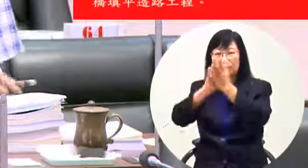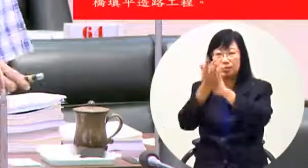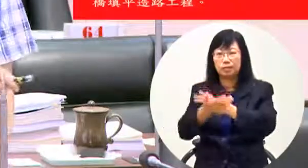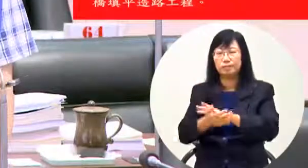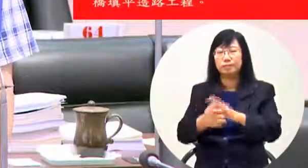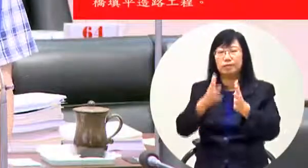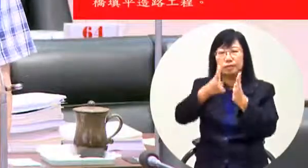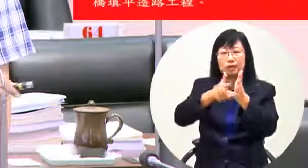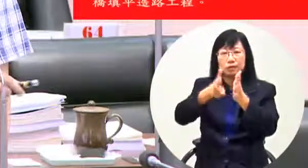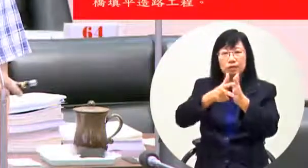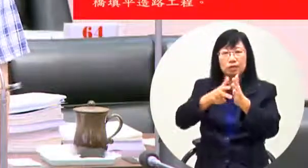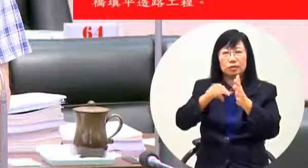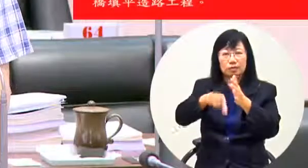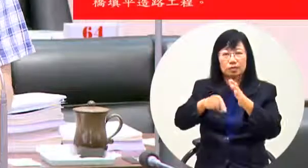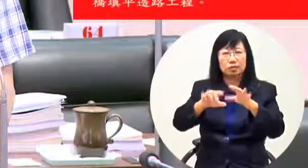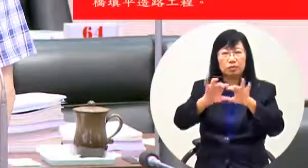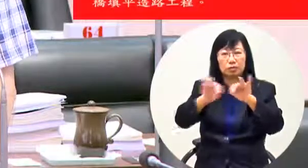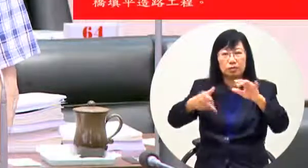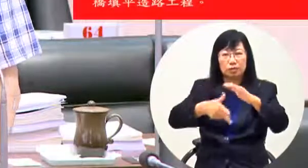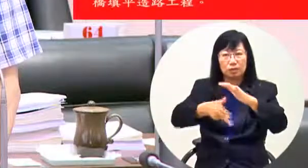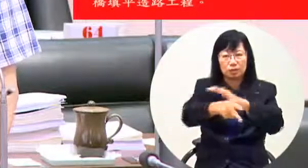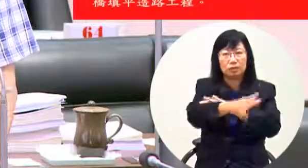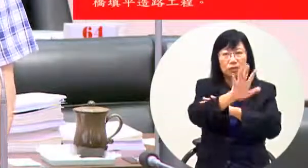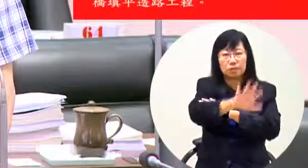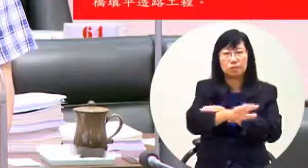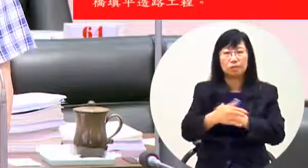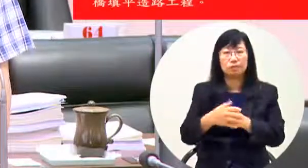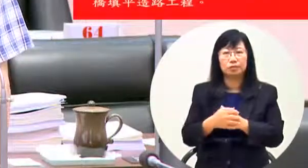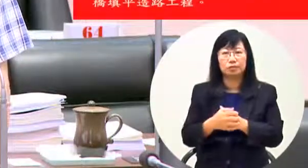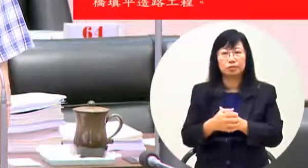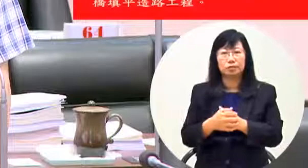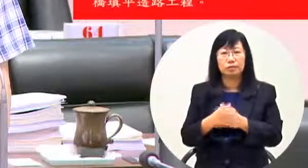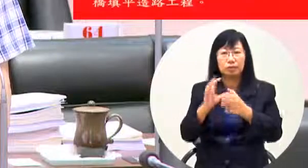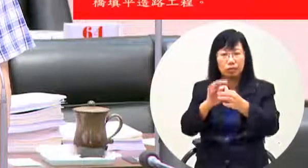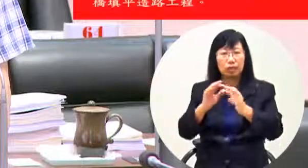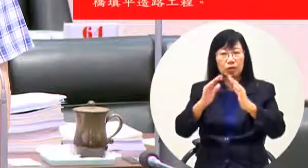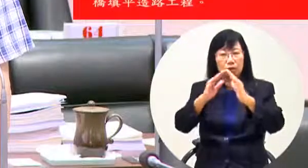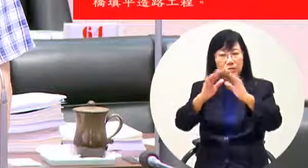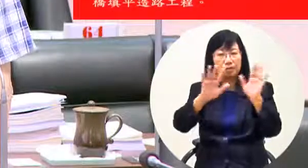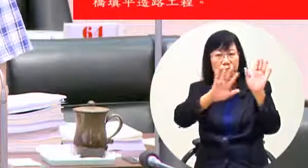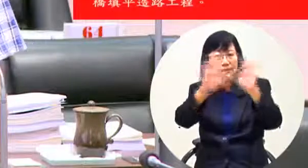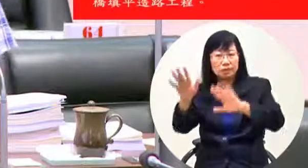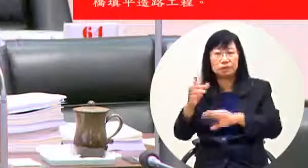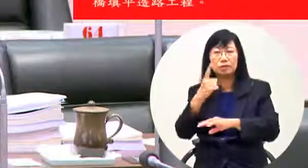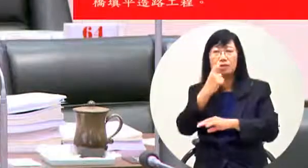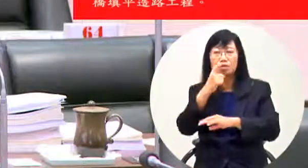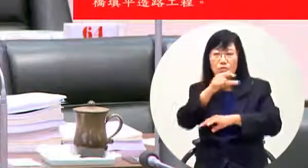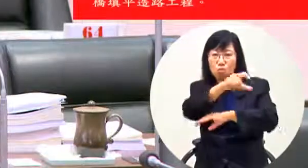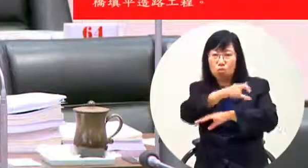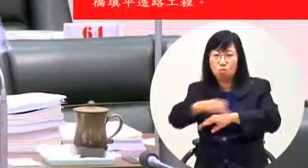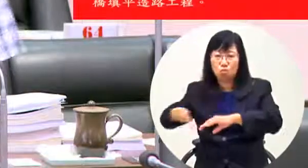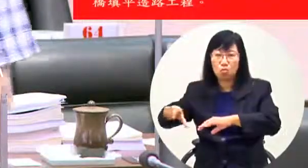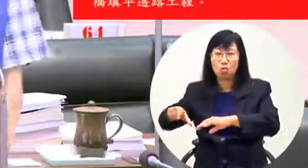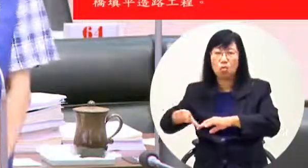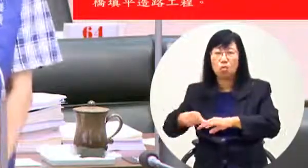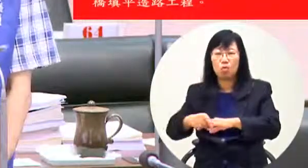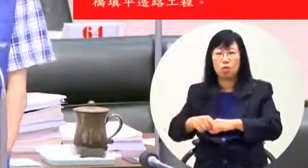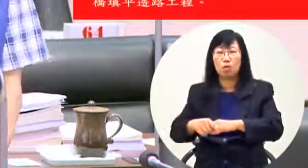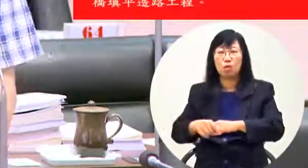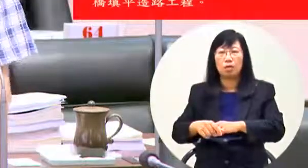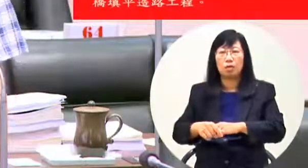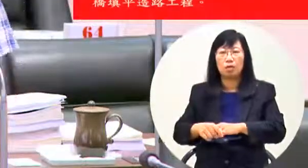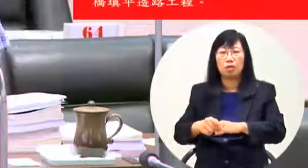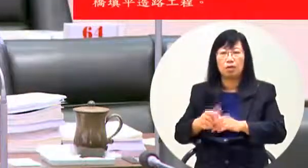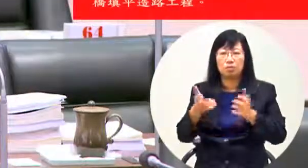除了市容景观那些历代历壤之外，我想很重要的就是那些天桥、